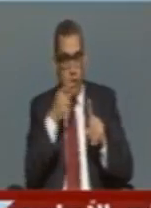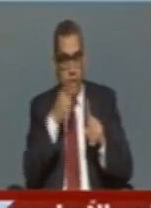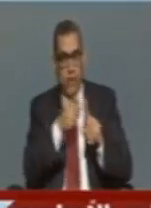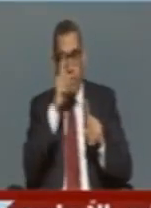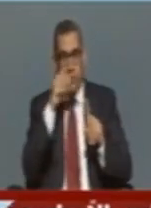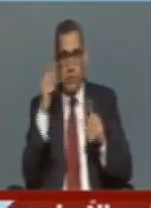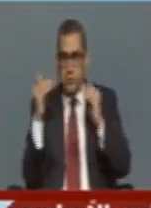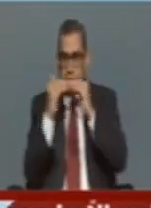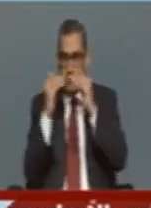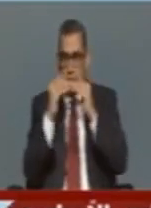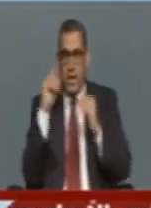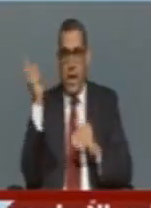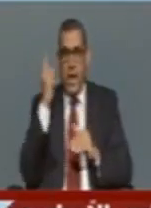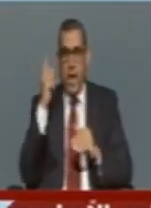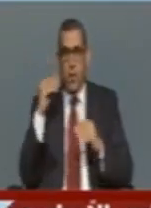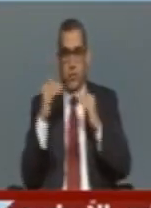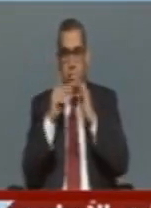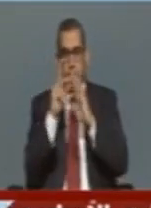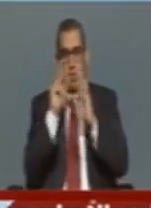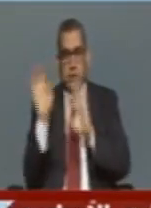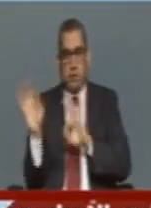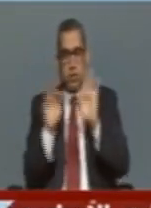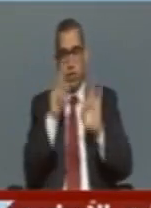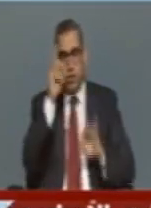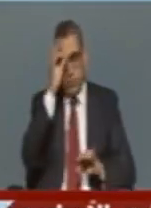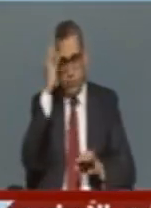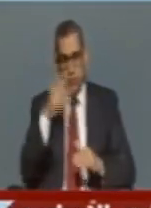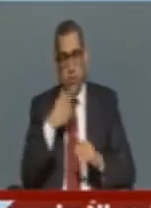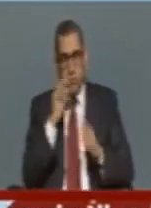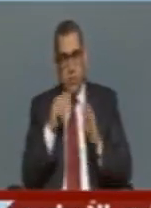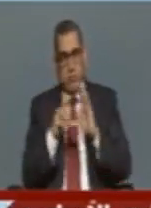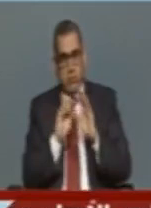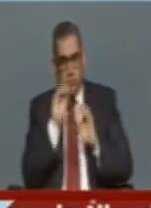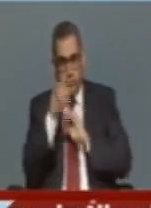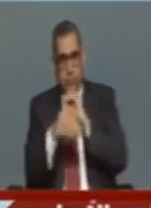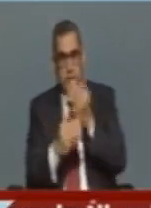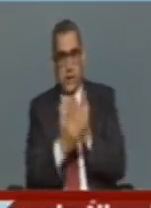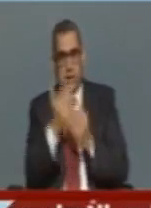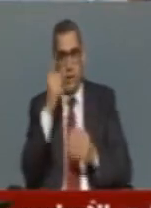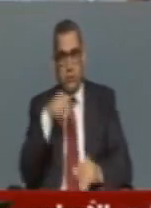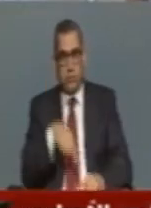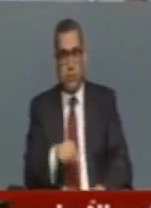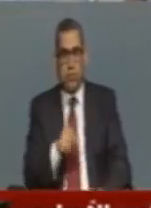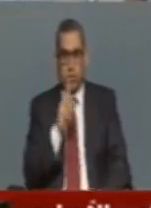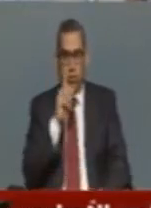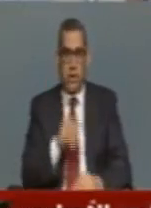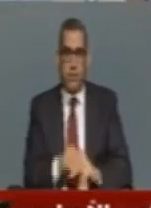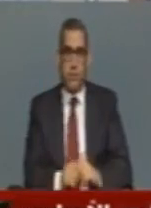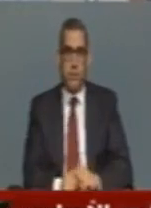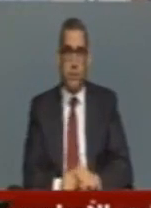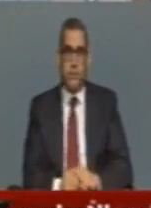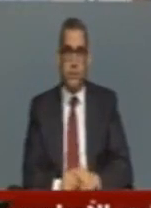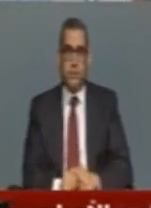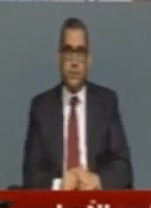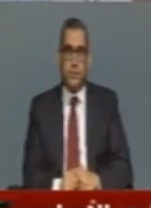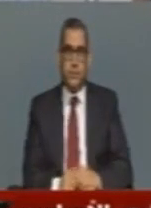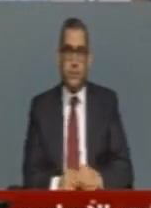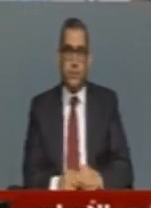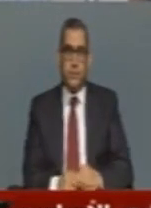وفق المعايير الدولية، وإن شاء الله يبقى عندنا هذا النموذج في يبدأ هذا العام بإذن الله.